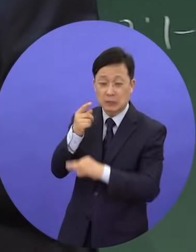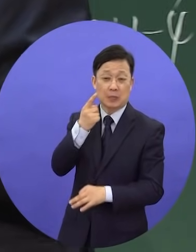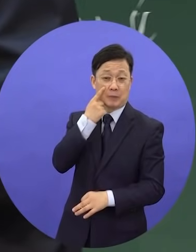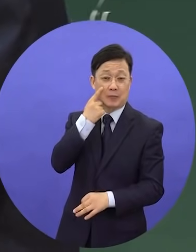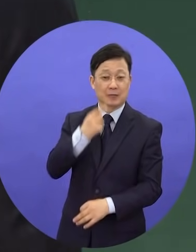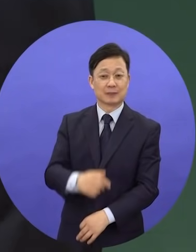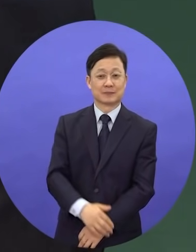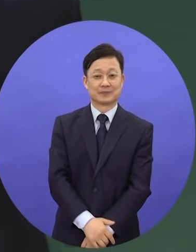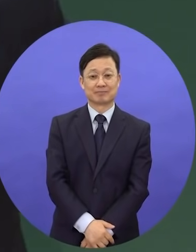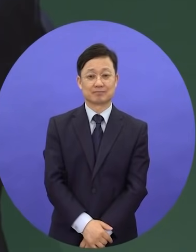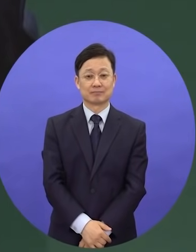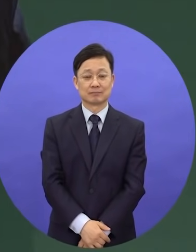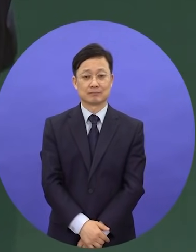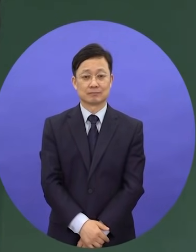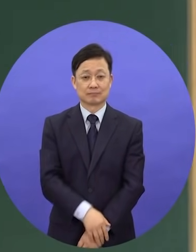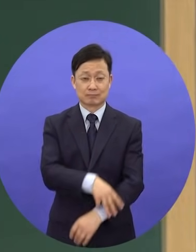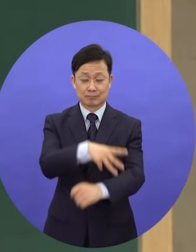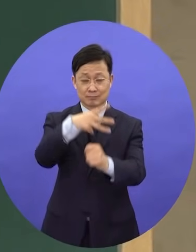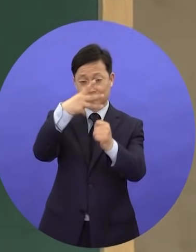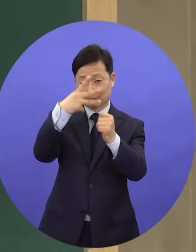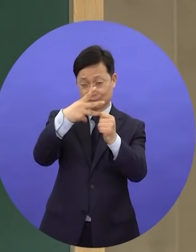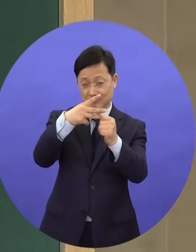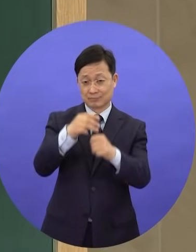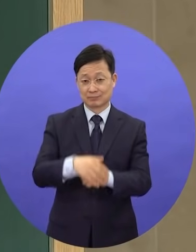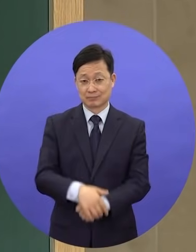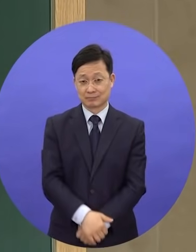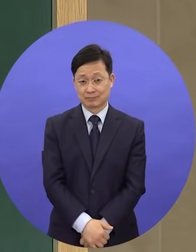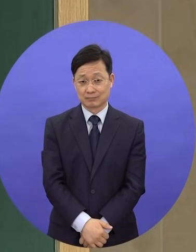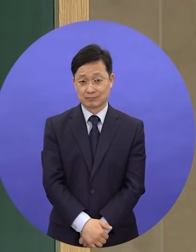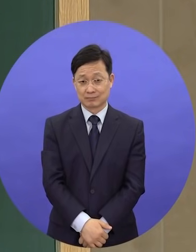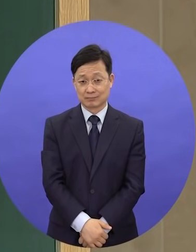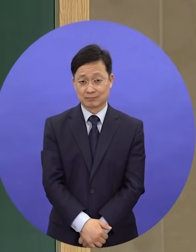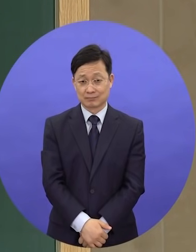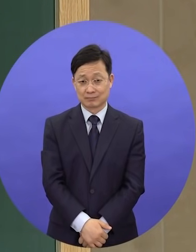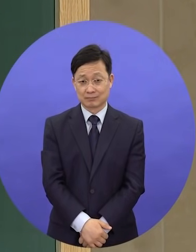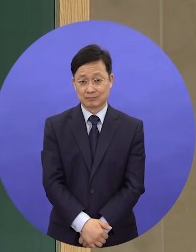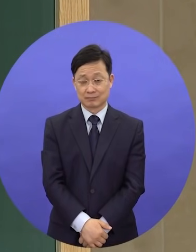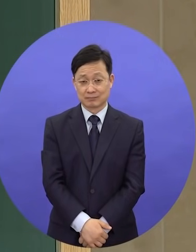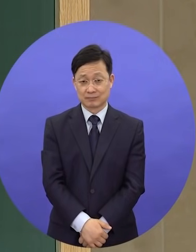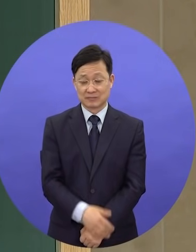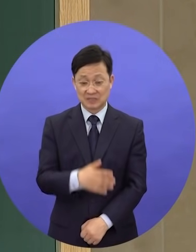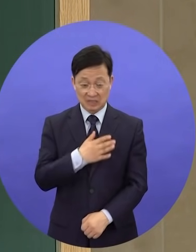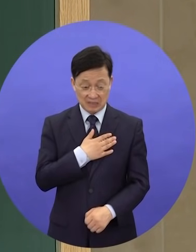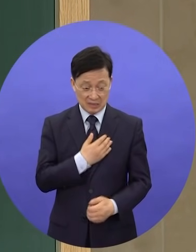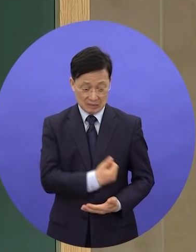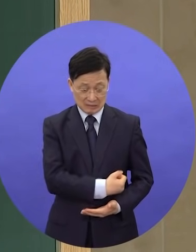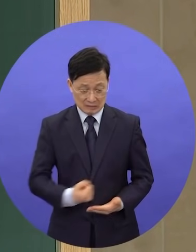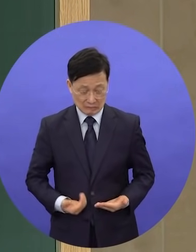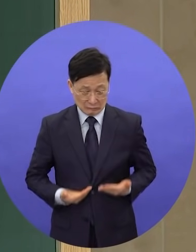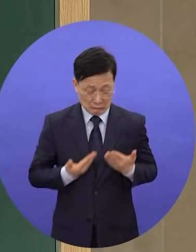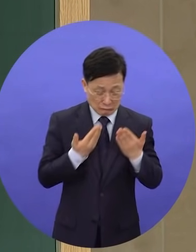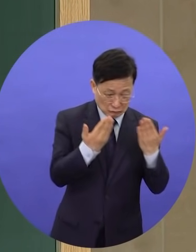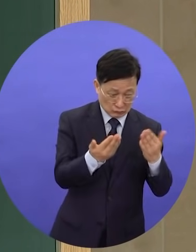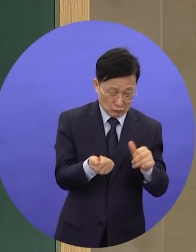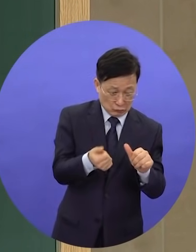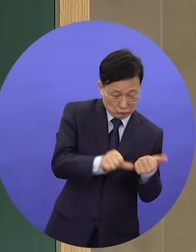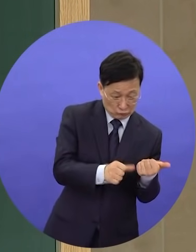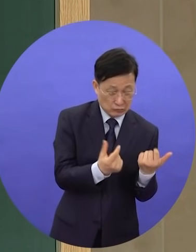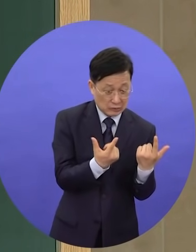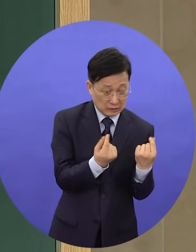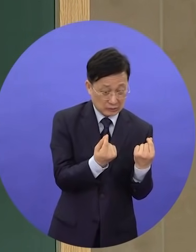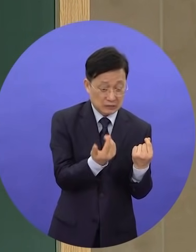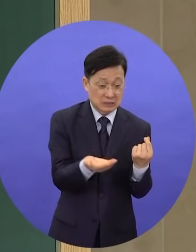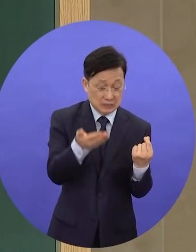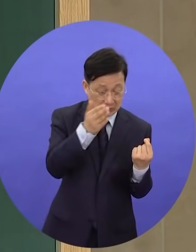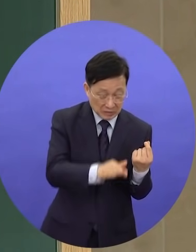need to realistically find that. 그 정도가 입니다. It goes beyond that. 순교 당하는 것처럼 보이지 말아. 모든 것을 이긴 자다. It may seem